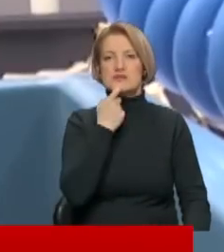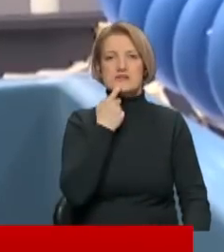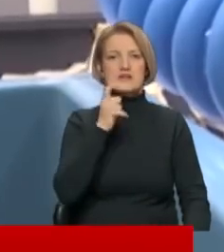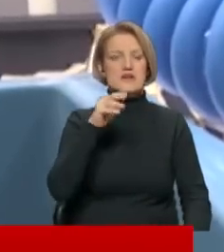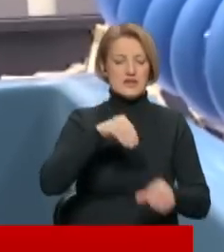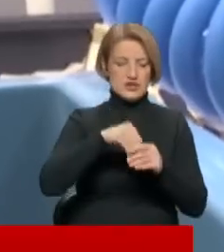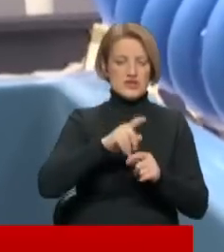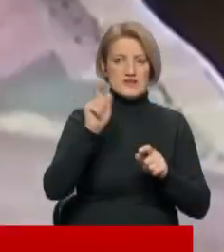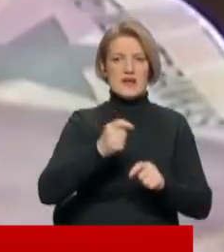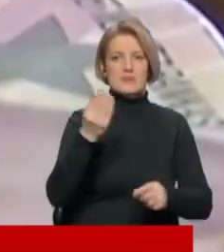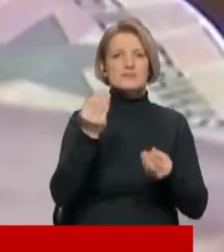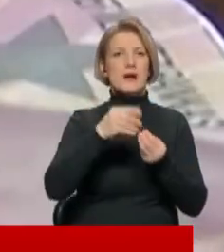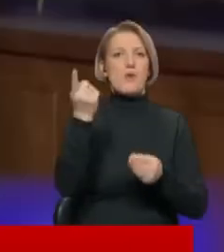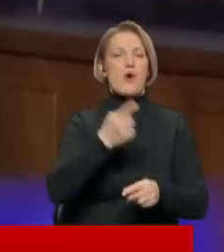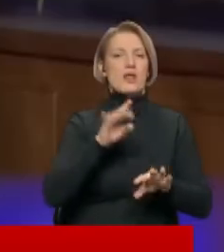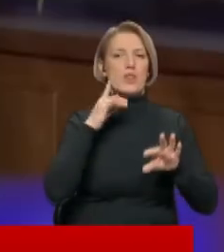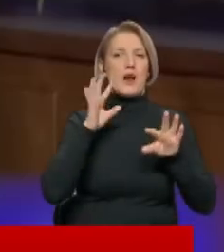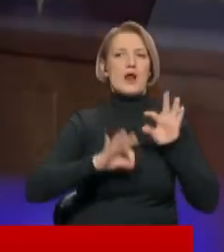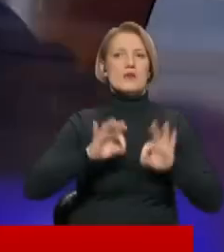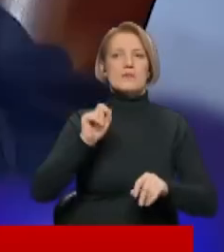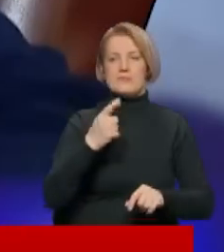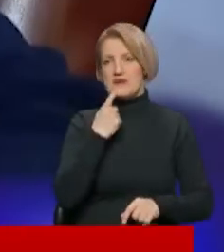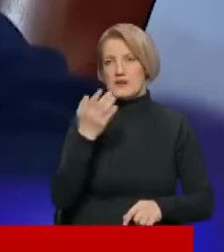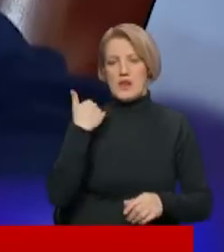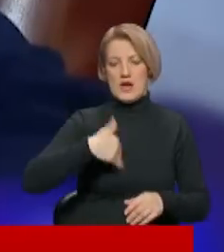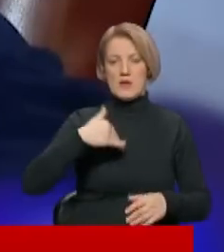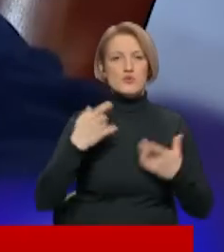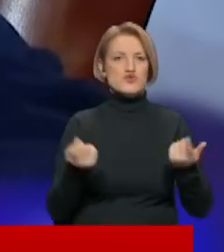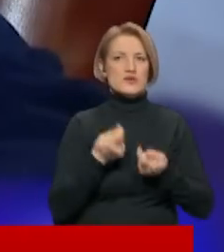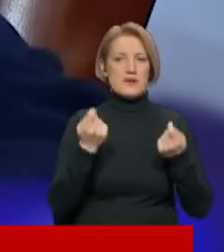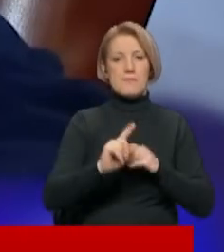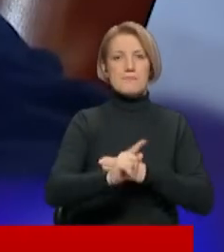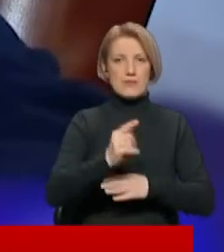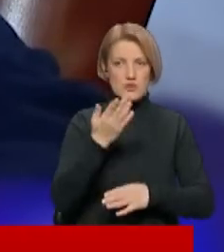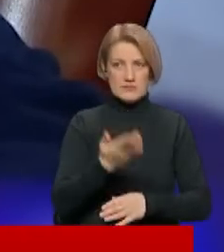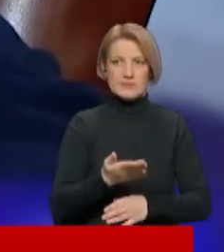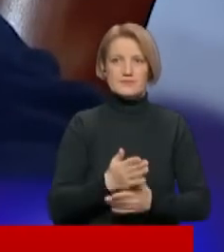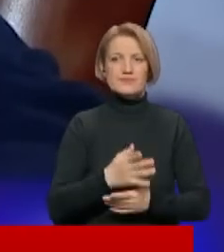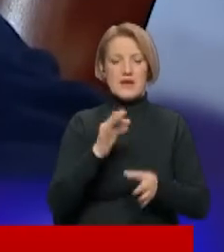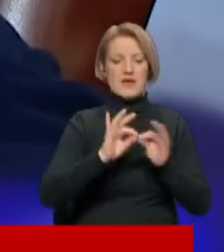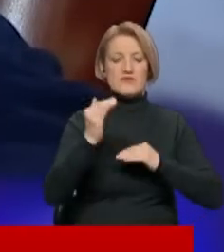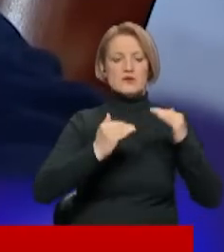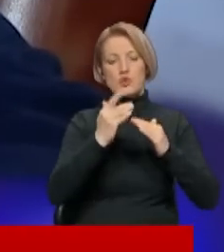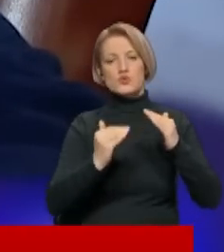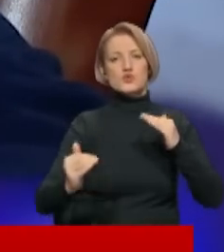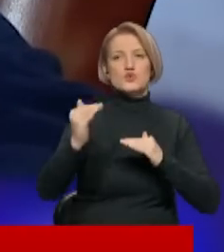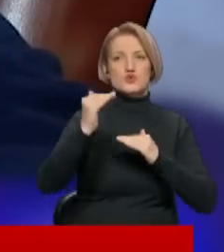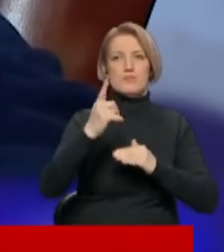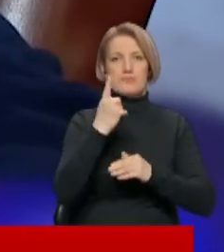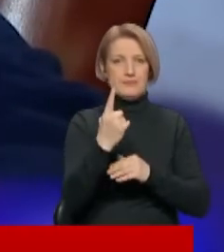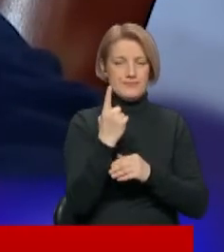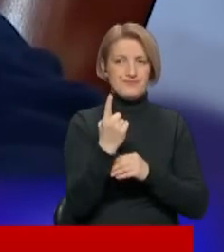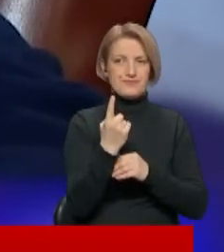yapılacak zam oranları da değerlendirilecek geçtiğimiz sene kamu çalışanlarımıza memurlarımıza Enflasyonun üzerinde bir